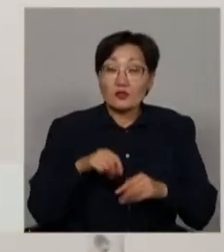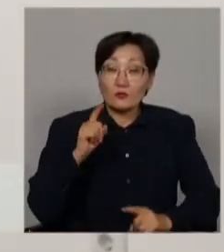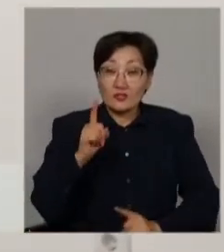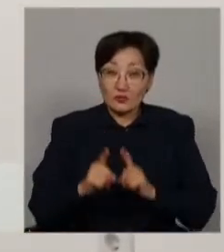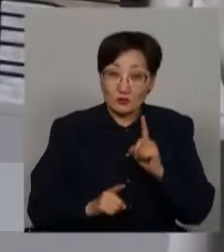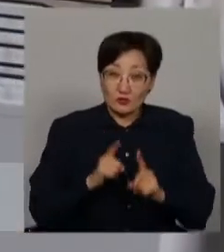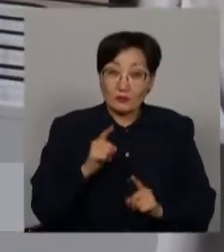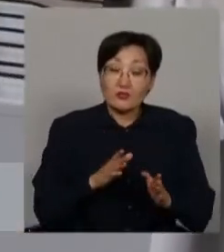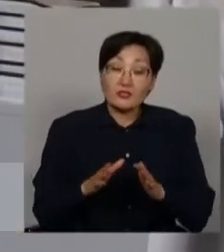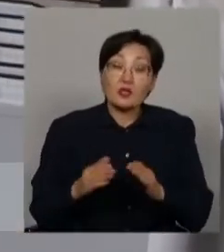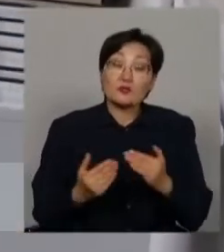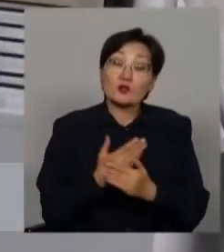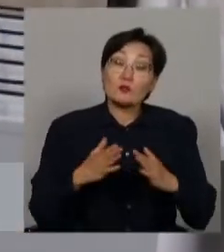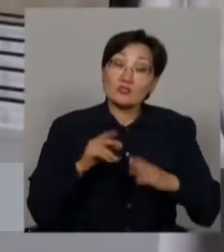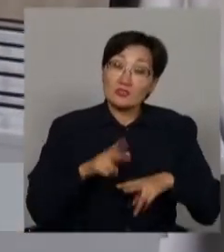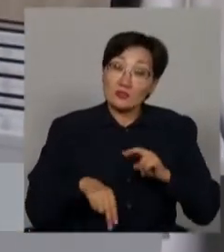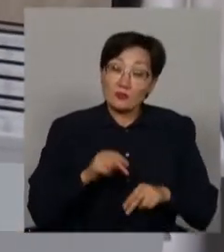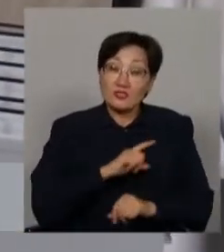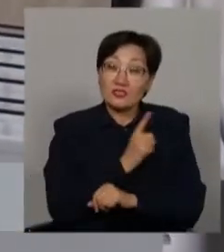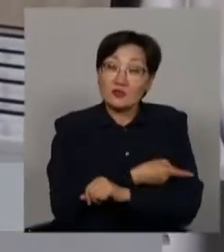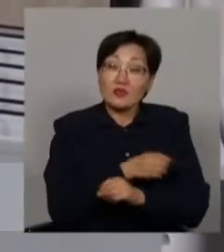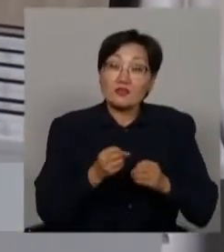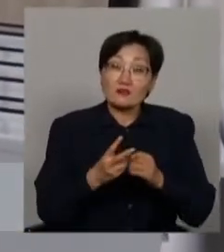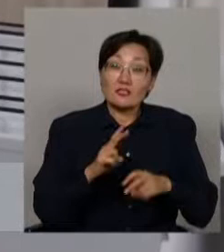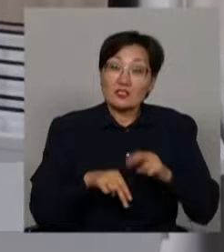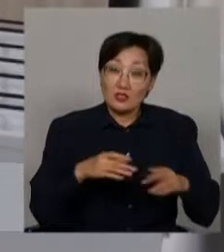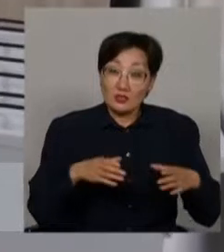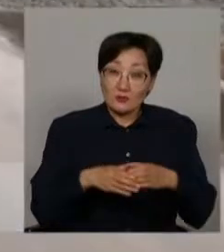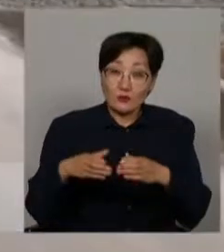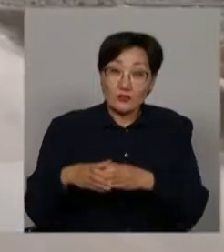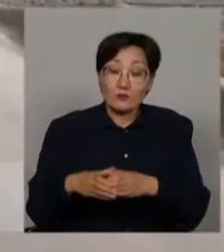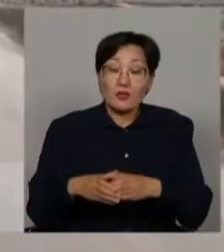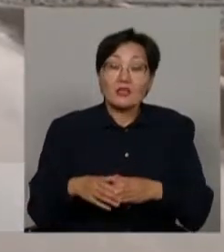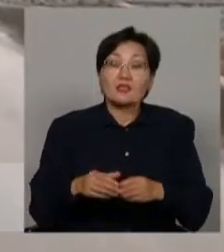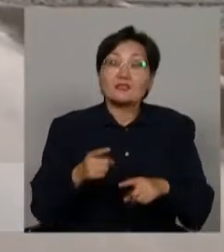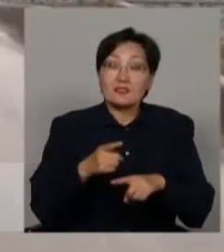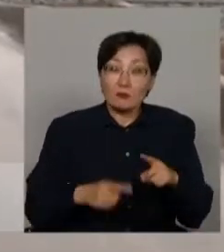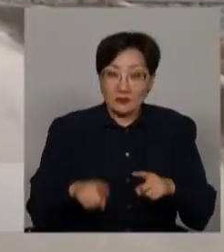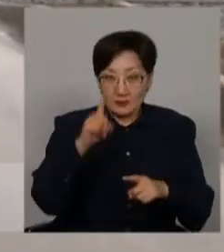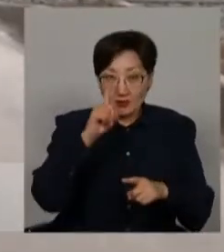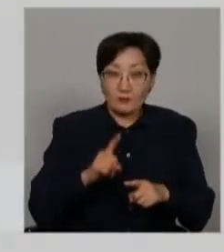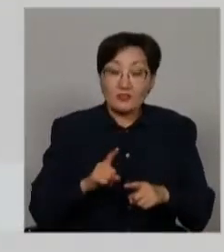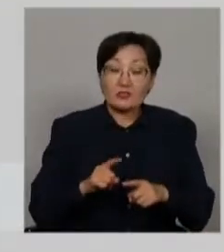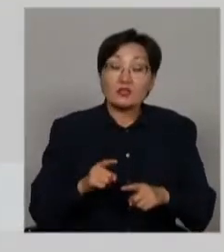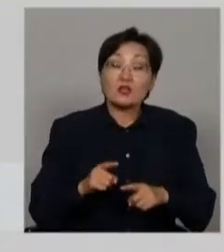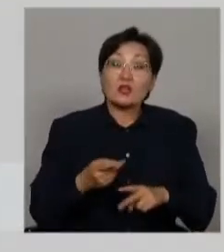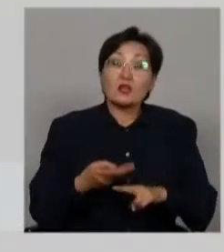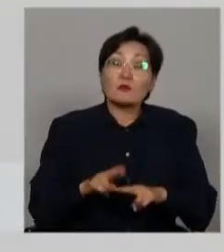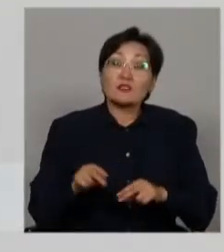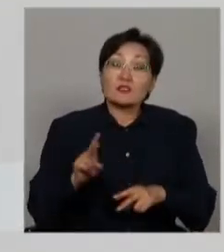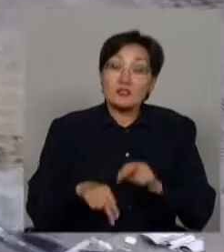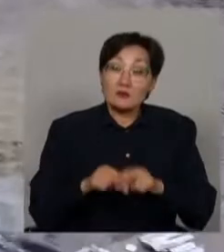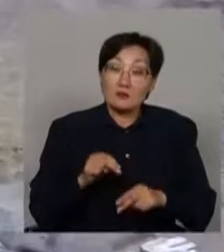круглосуточном режиме. Новые дома построены силами 12 подрядных организаций буквально за 1,5 месяца. На строительство из